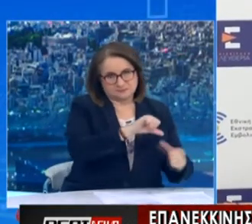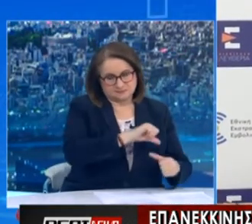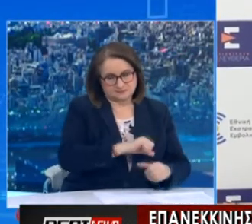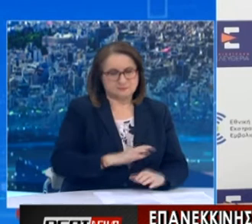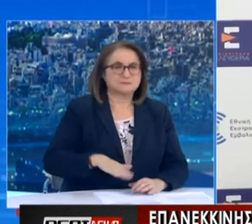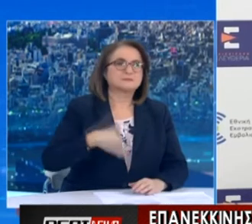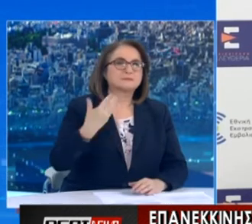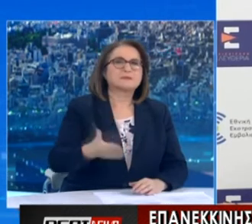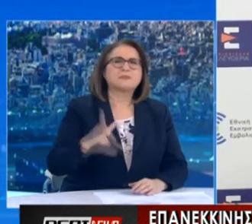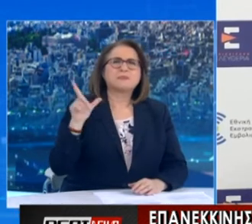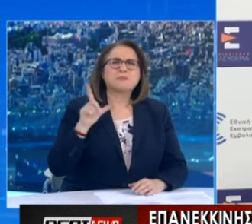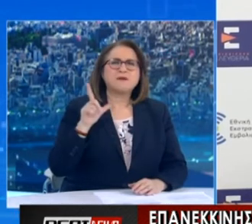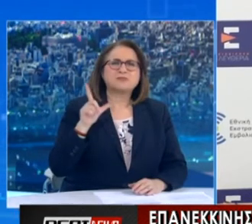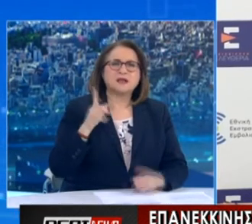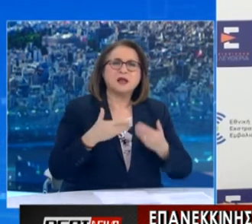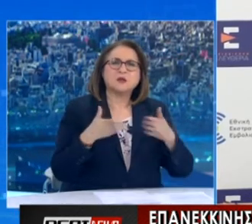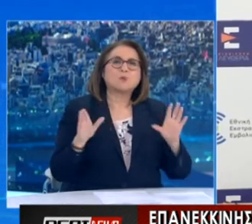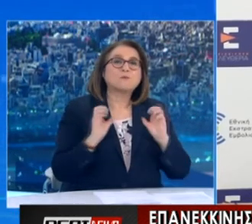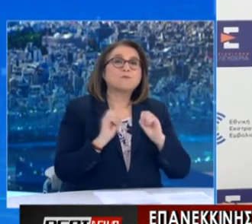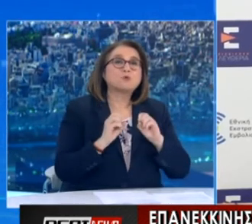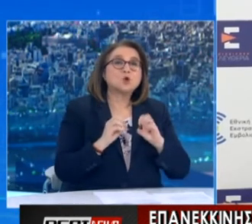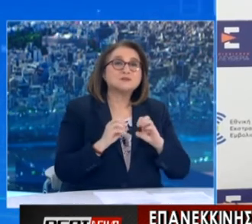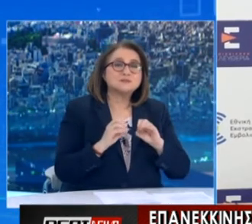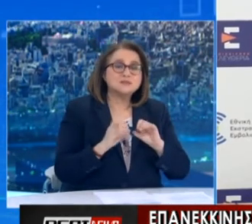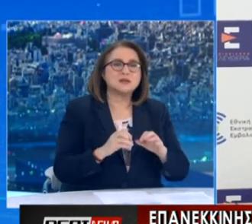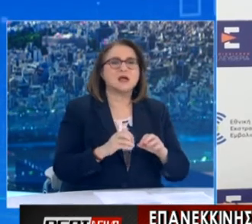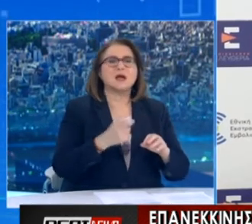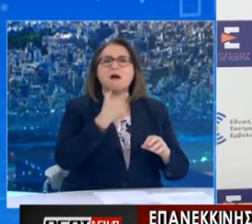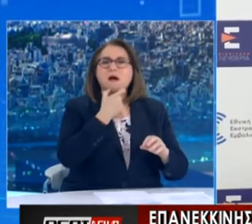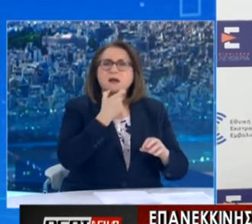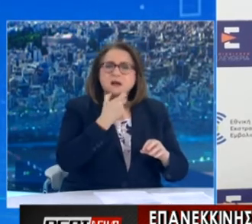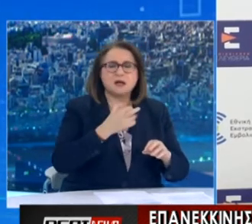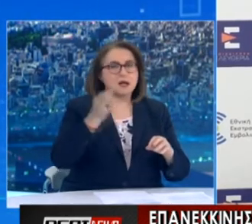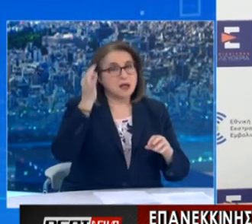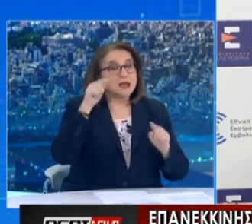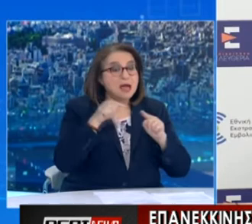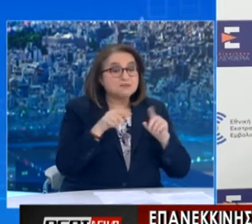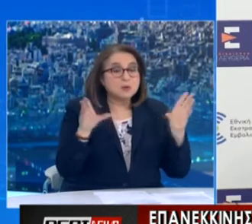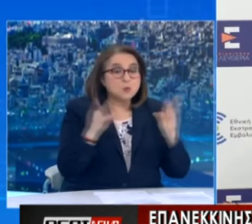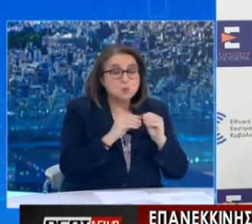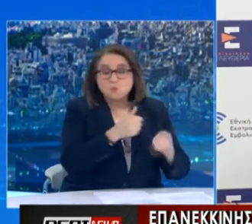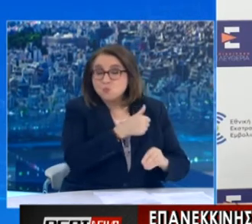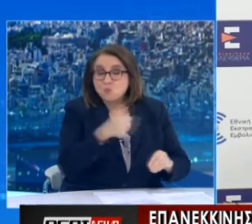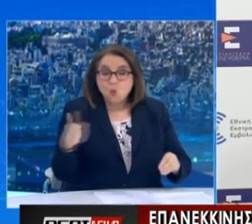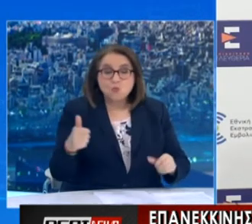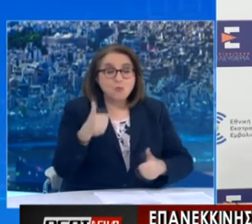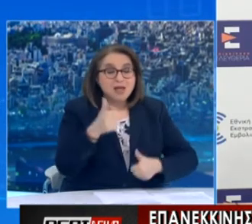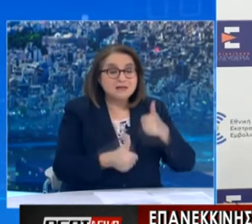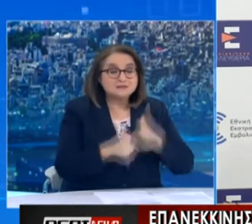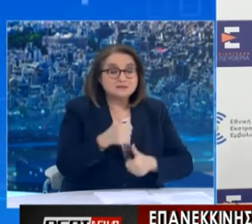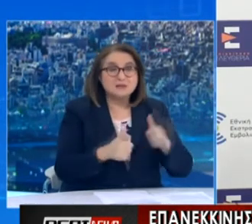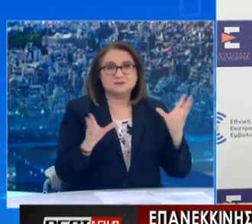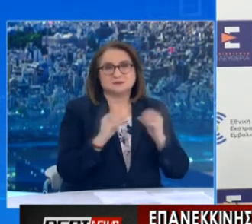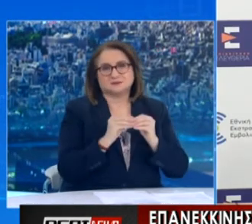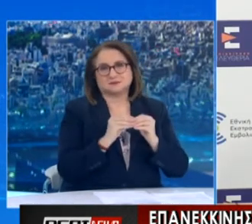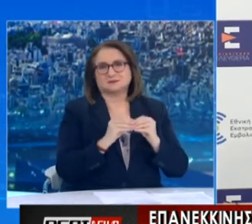τα διαζώσεις, τμήματα φροντιστηρίων και κέντρων ξένων γλωσσών που σχετίζονται με τη διενέργεια εξετάσεων, όπως